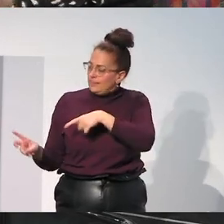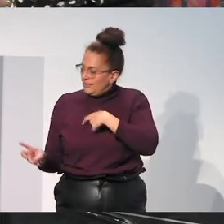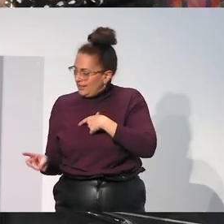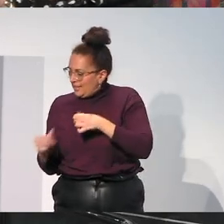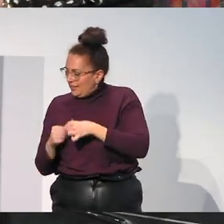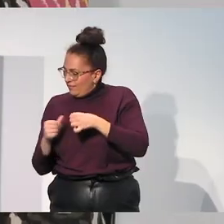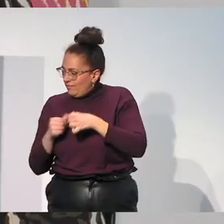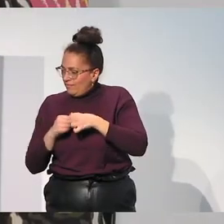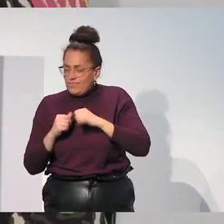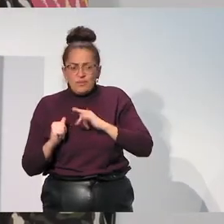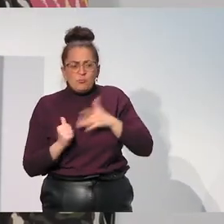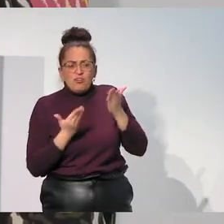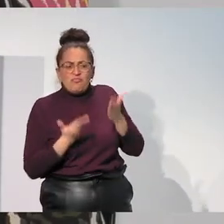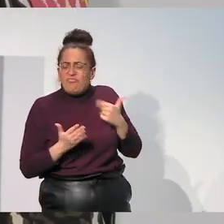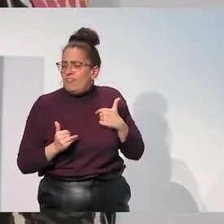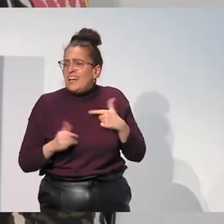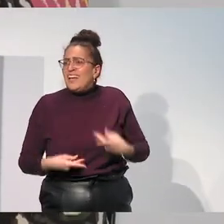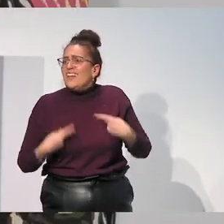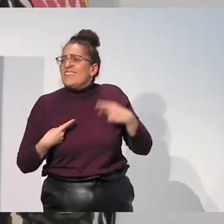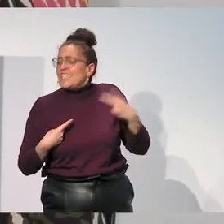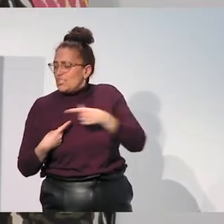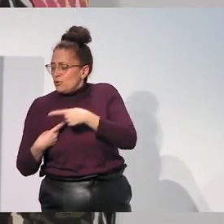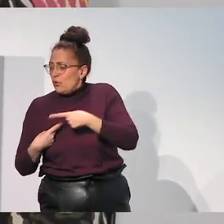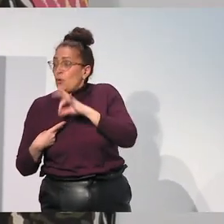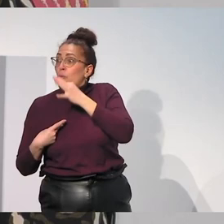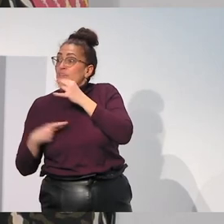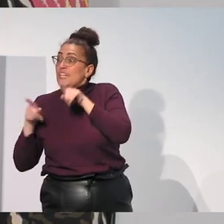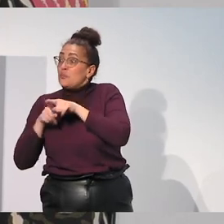destin d'Augustin Mouchot? Est-ce que c'est déjà le cas, puisque...